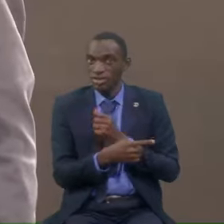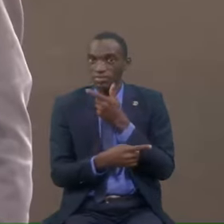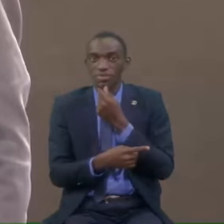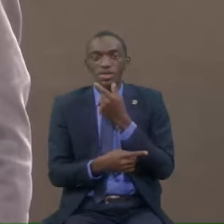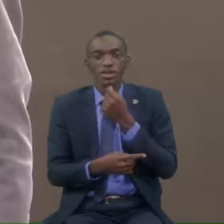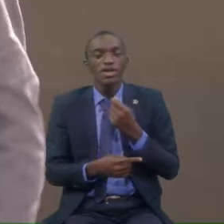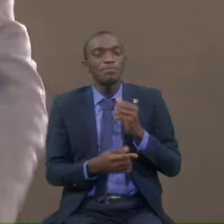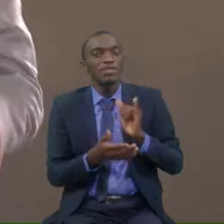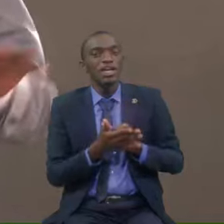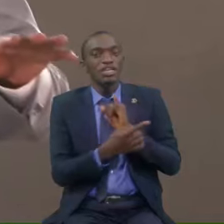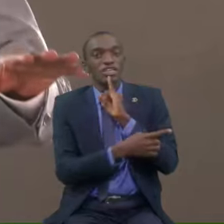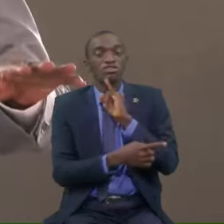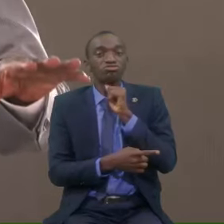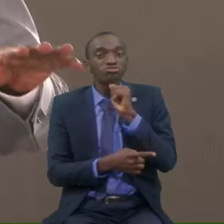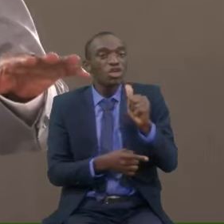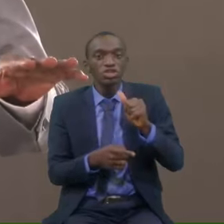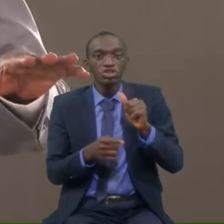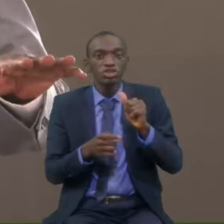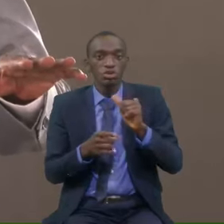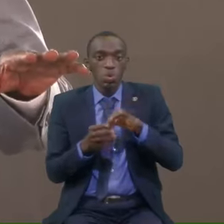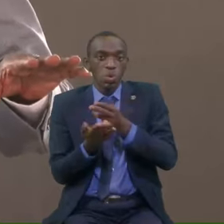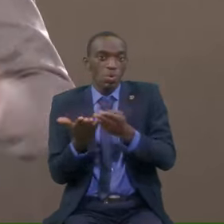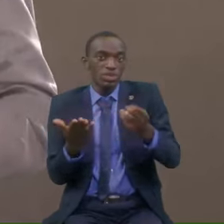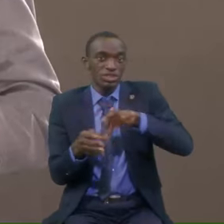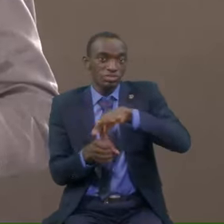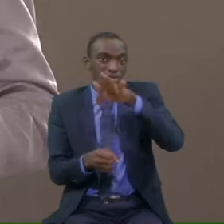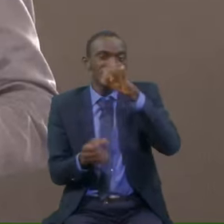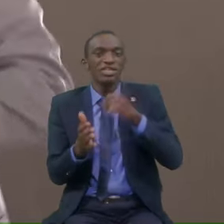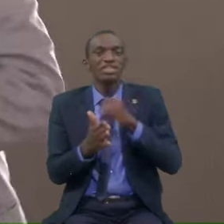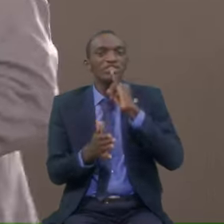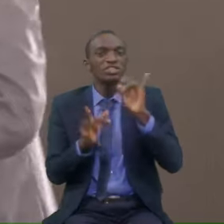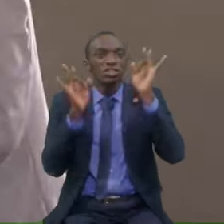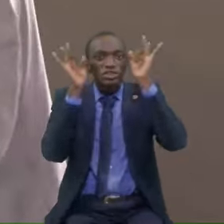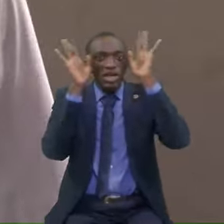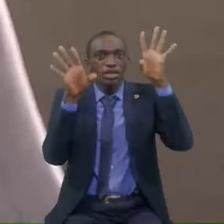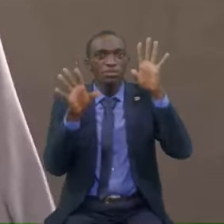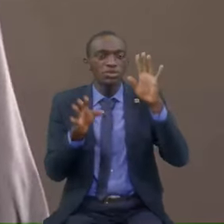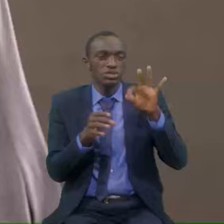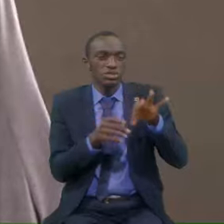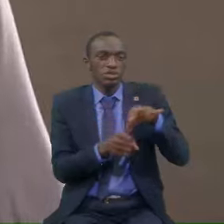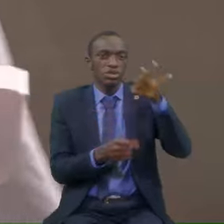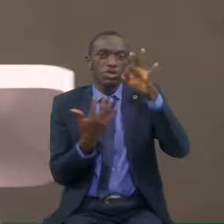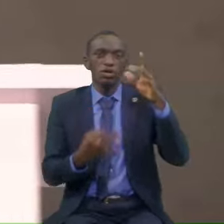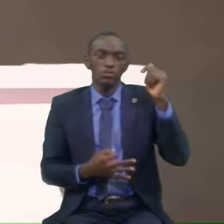humain. Ça, ce n'est pas le Saint-Esprit. Ça, c'est l'esprit horrible du diable.